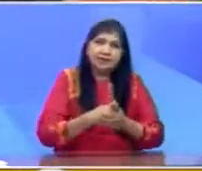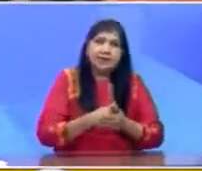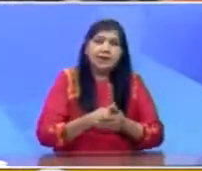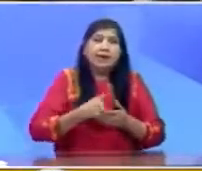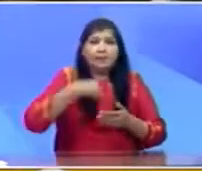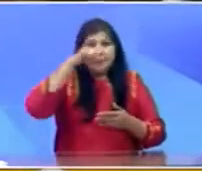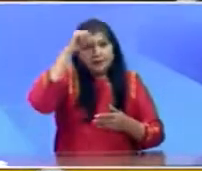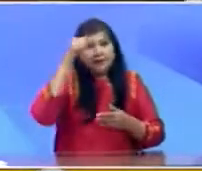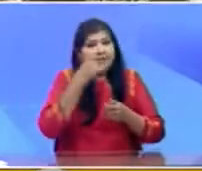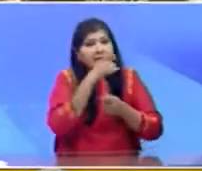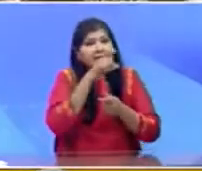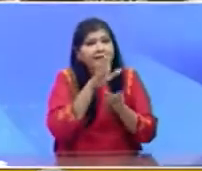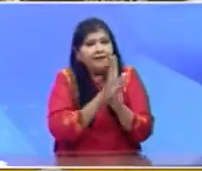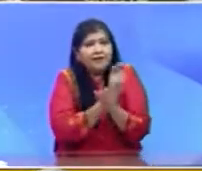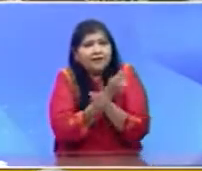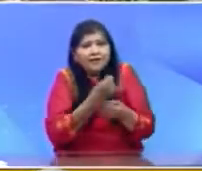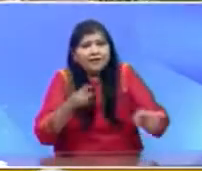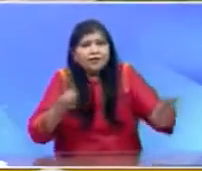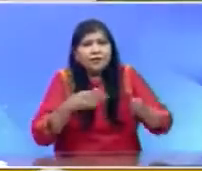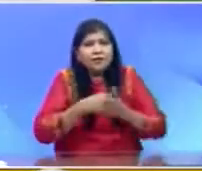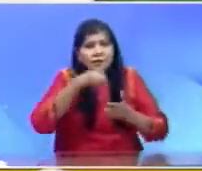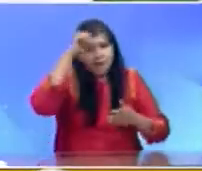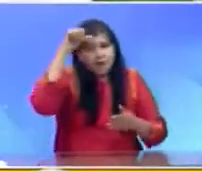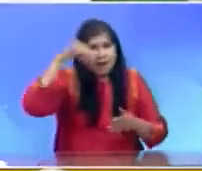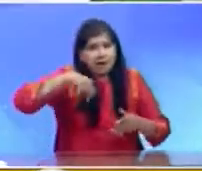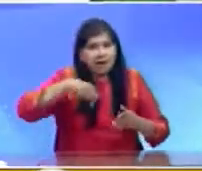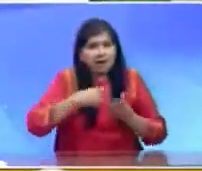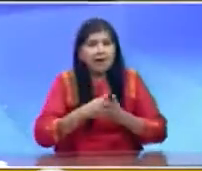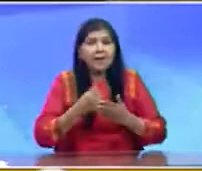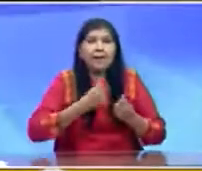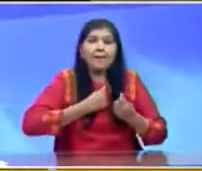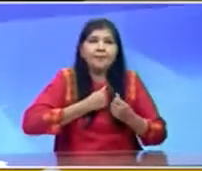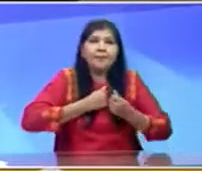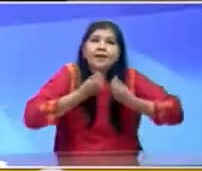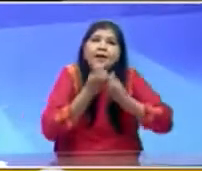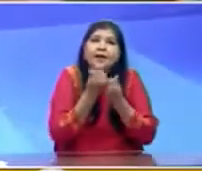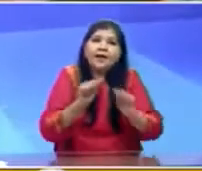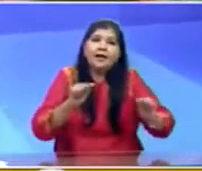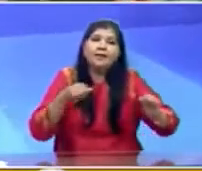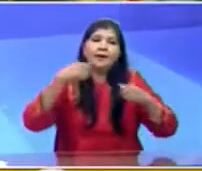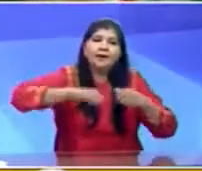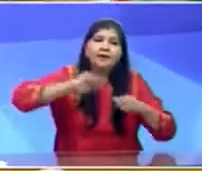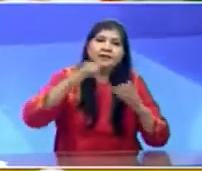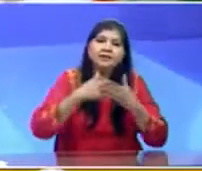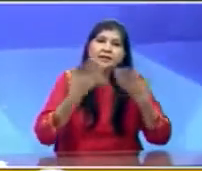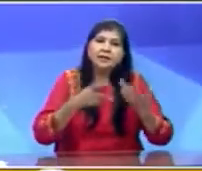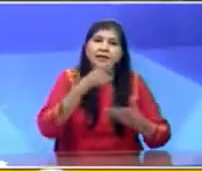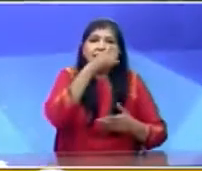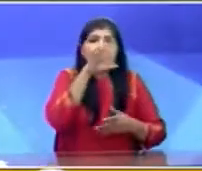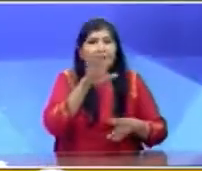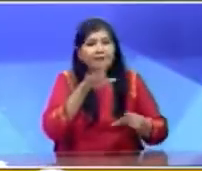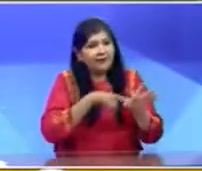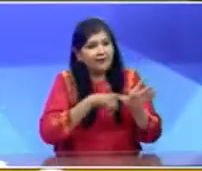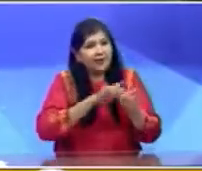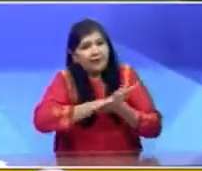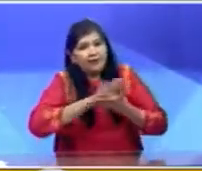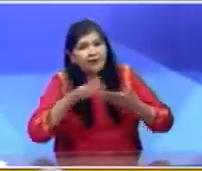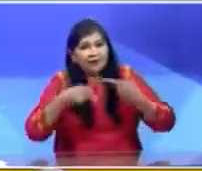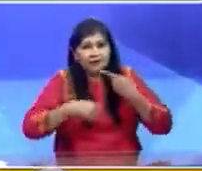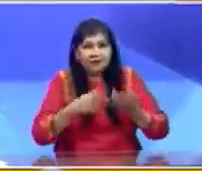दिवस, जब भारत अपनी आजादी के 75 वर्ष पूरे